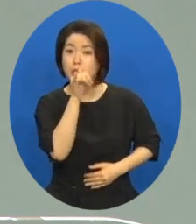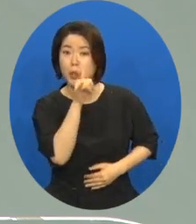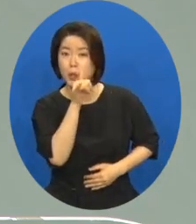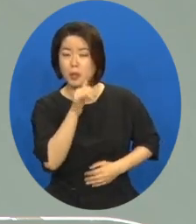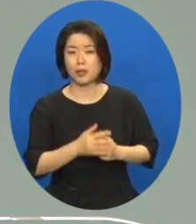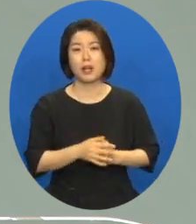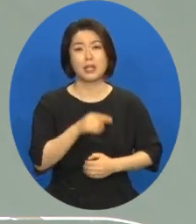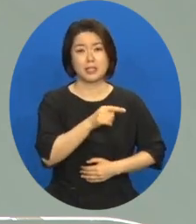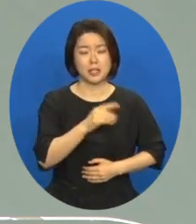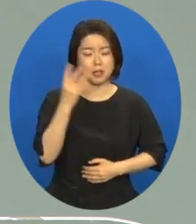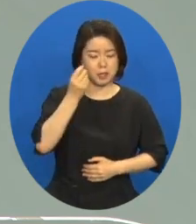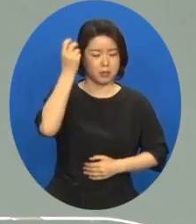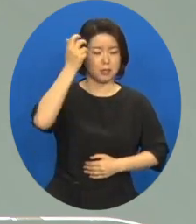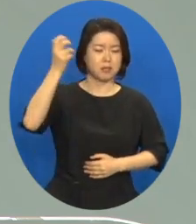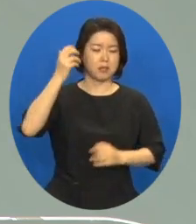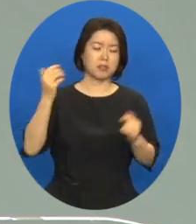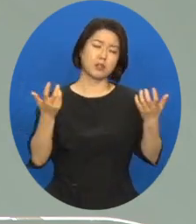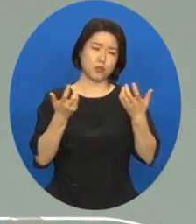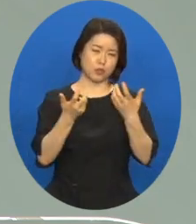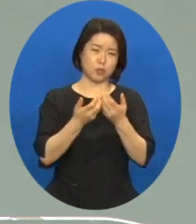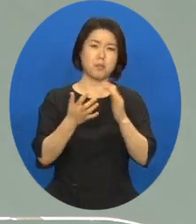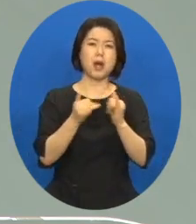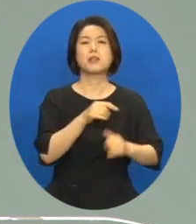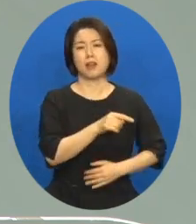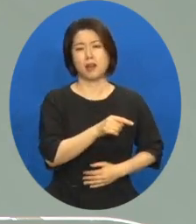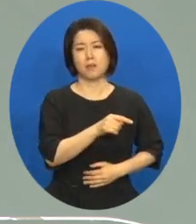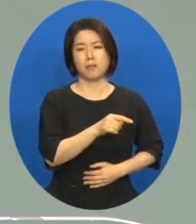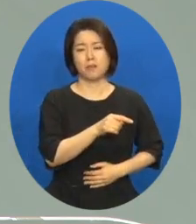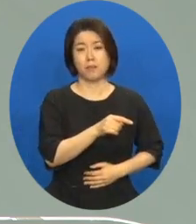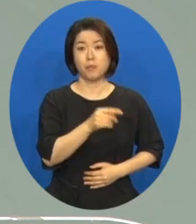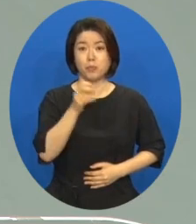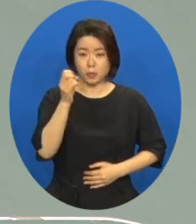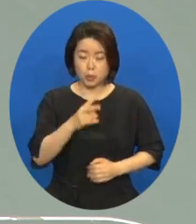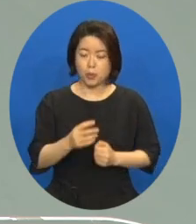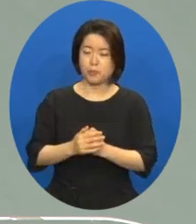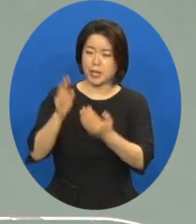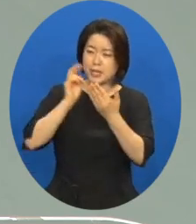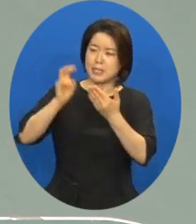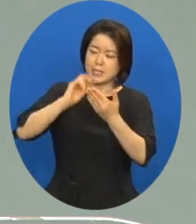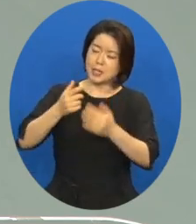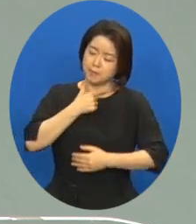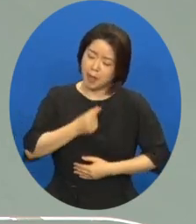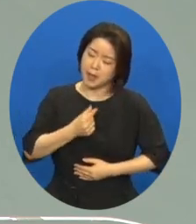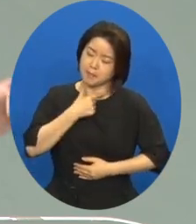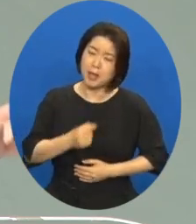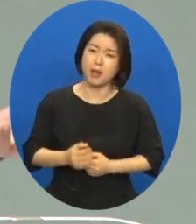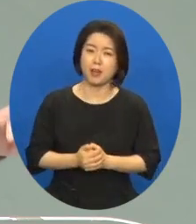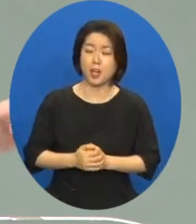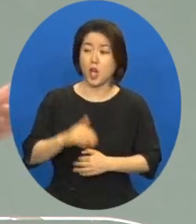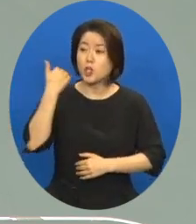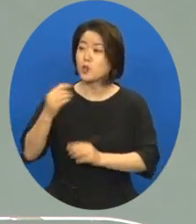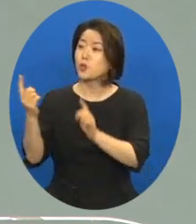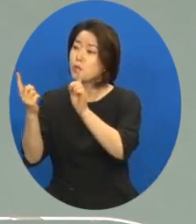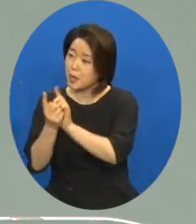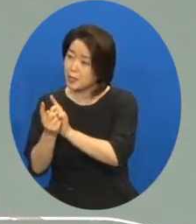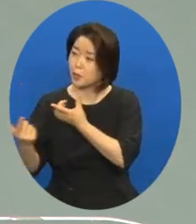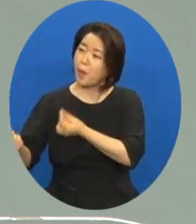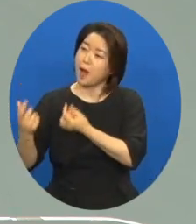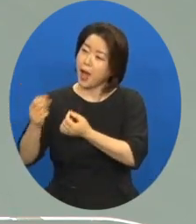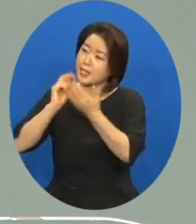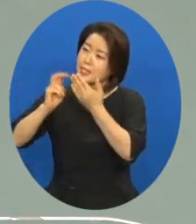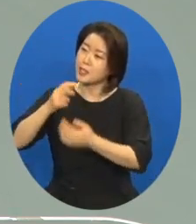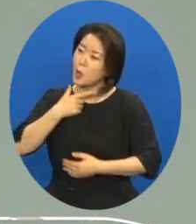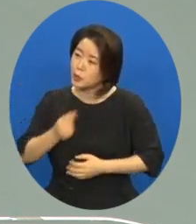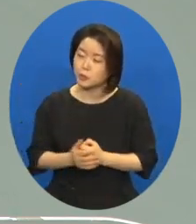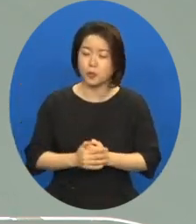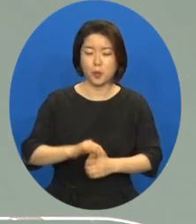사람이 성령에 충만한 사람입니다. 찬송을 막 하고 싶어요. 누구를 만나도 같이 찬송하고 싶고 혼자